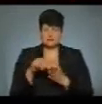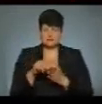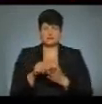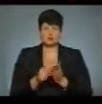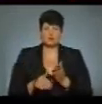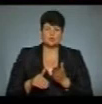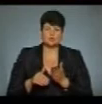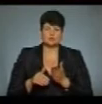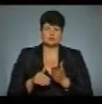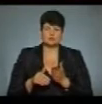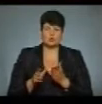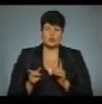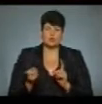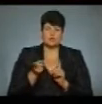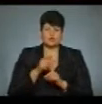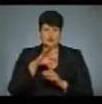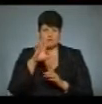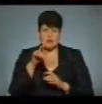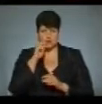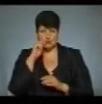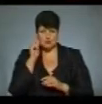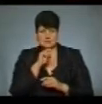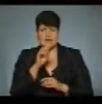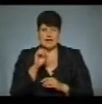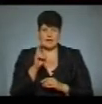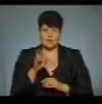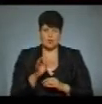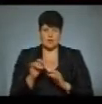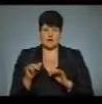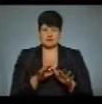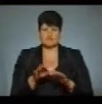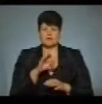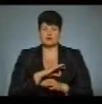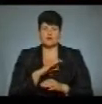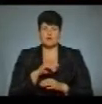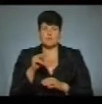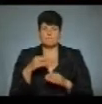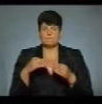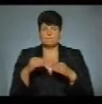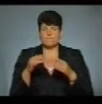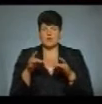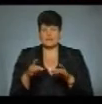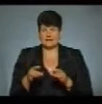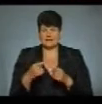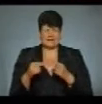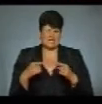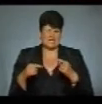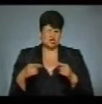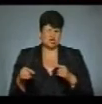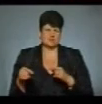до загальноукраїнської екологічної акції. Використовуємо поліетилен і інші